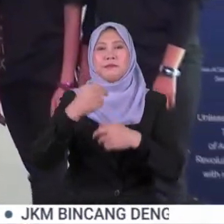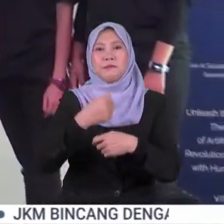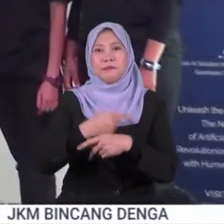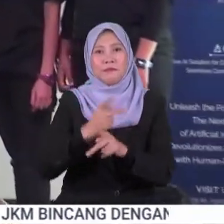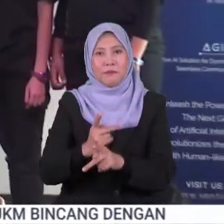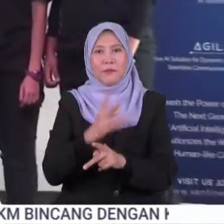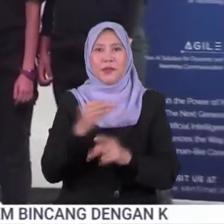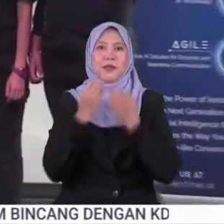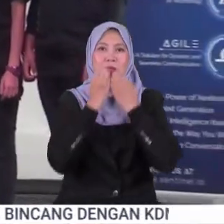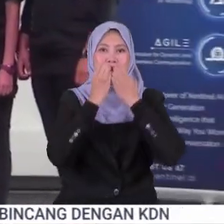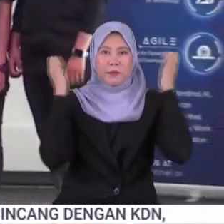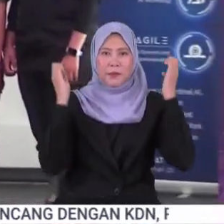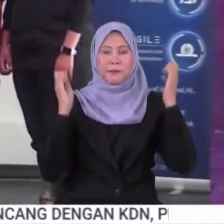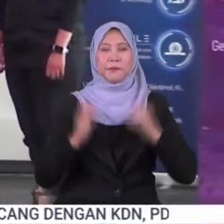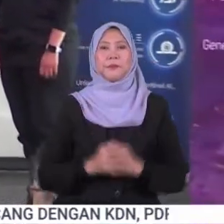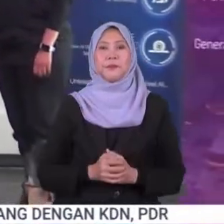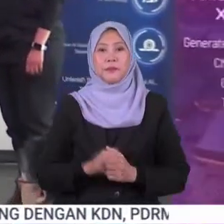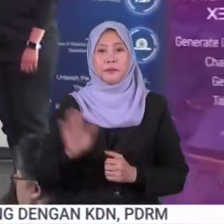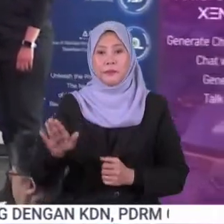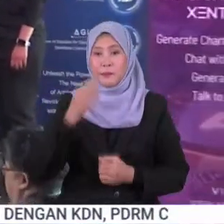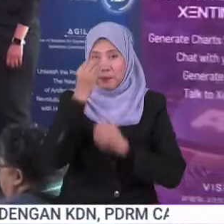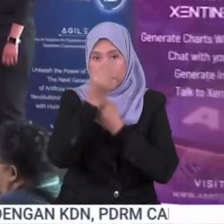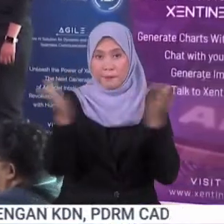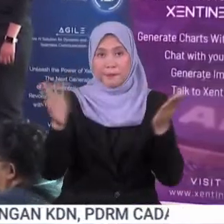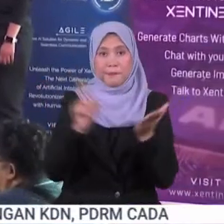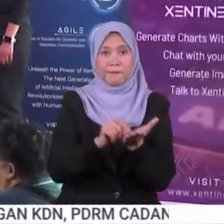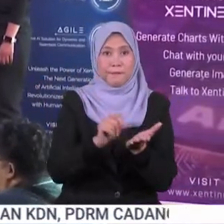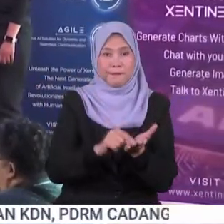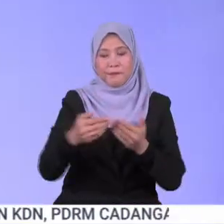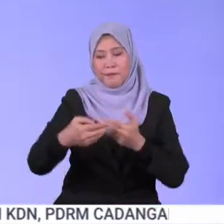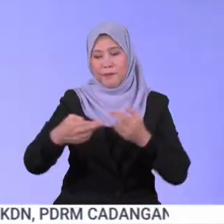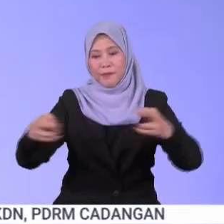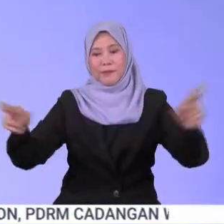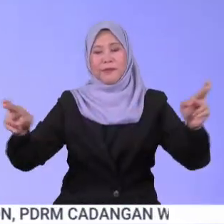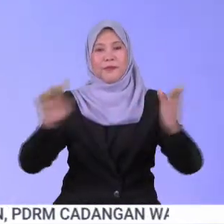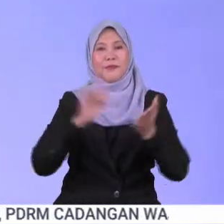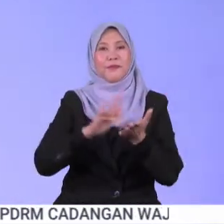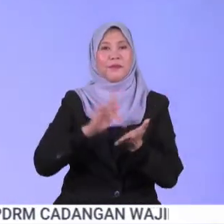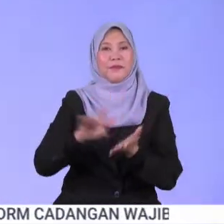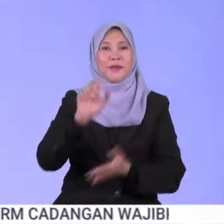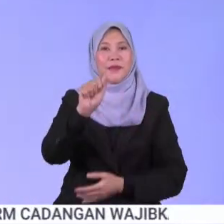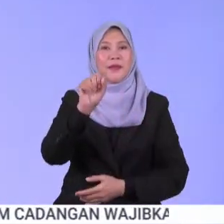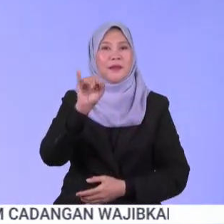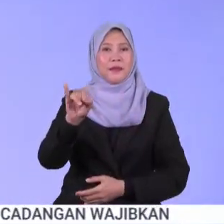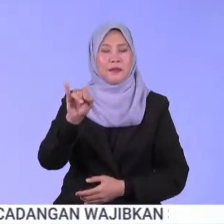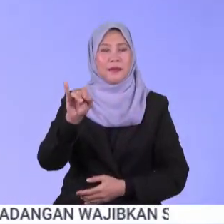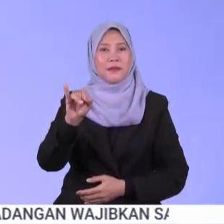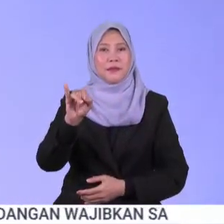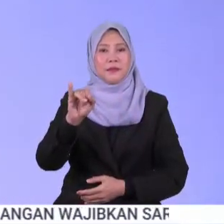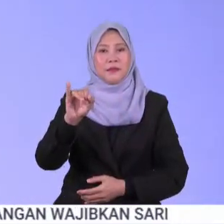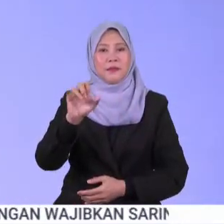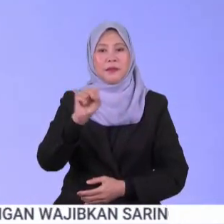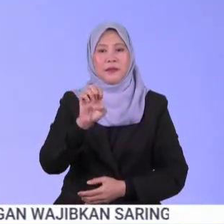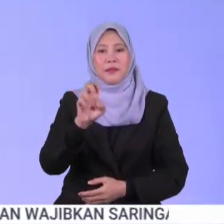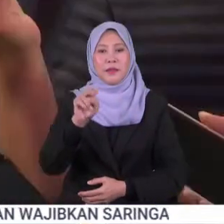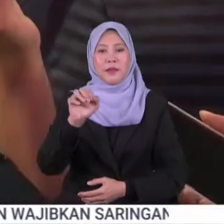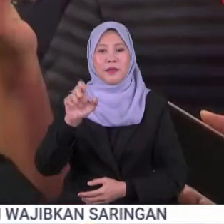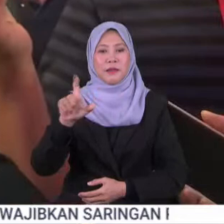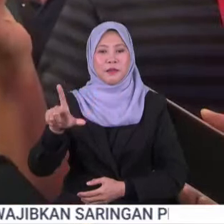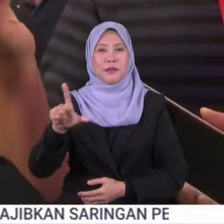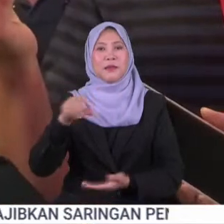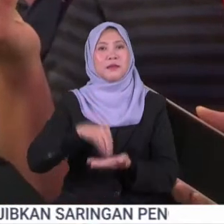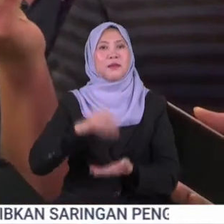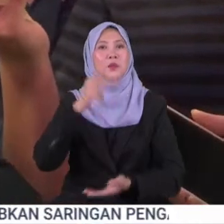produktiviti dan kecekapan. Beliau berkata demikian kepada pemberita selepas melancarkan aplikasi AI generatif iaitu Sentinel AI di